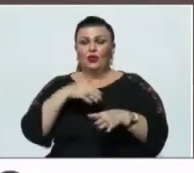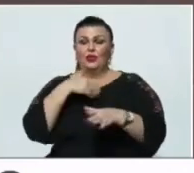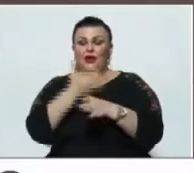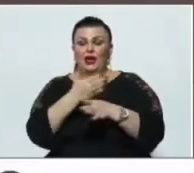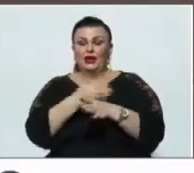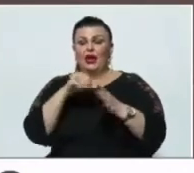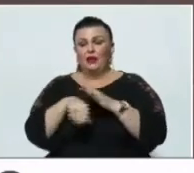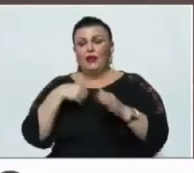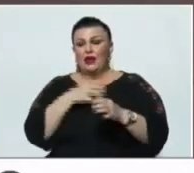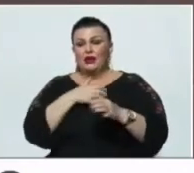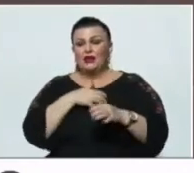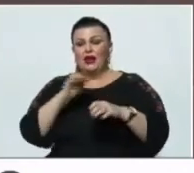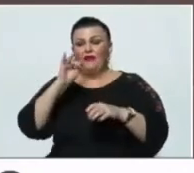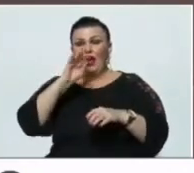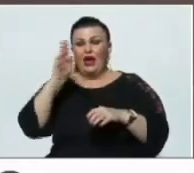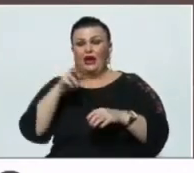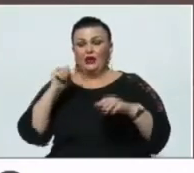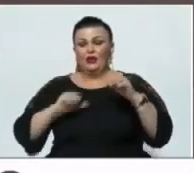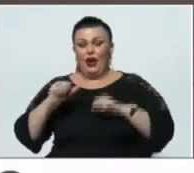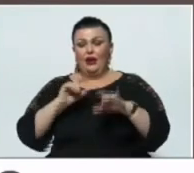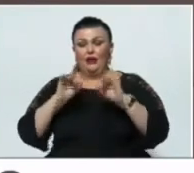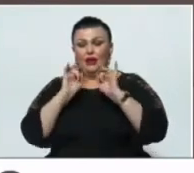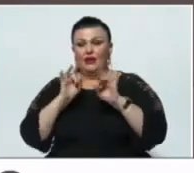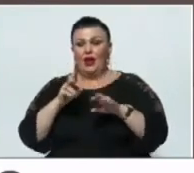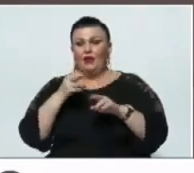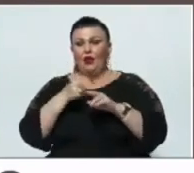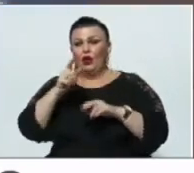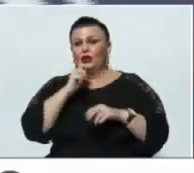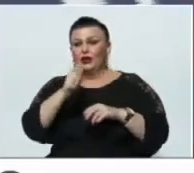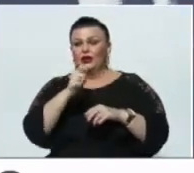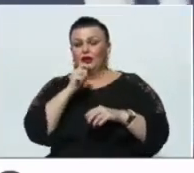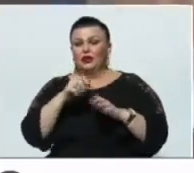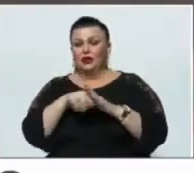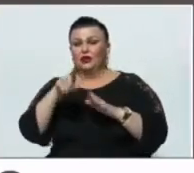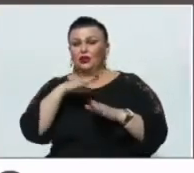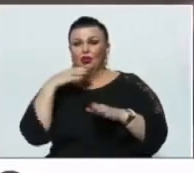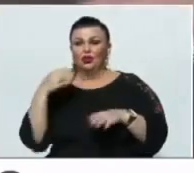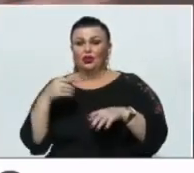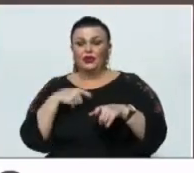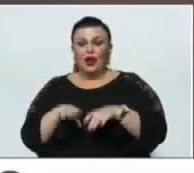mən istərdim sözü Fərid müəllimə verəm. Fərid müəllim, buyurun, siz də gənclərin üçün də böyük motivasiyadır.